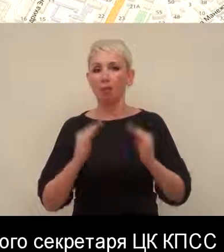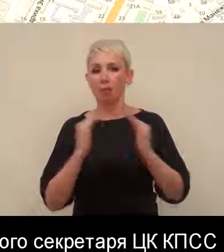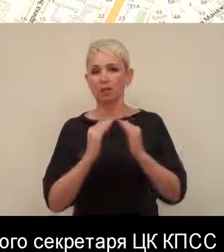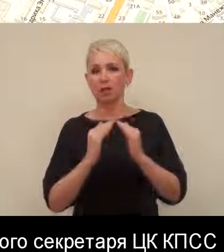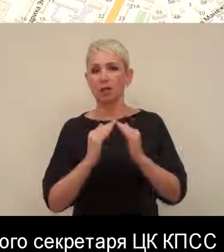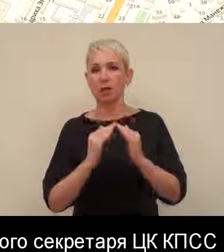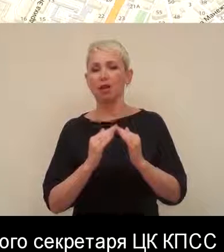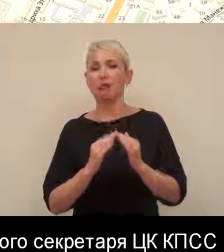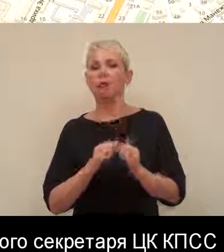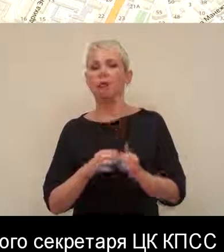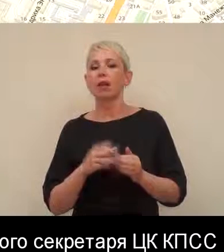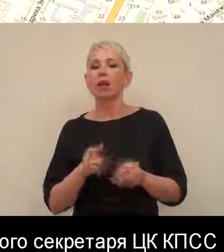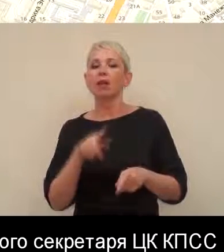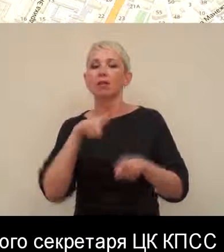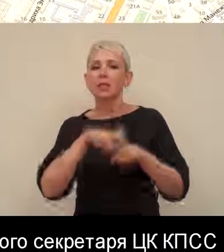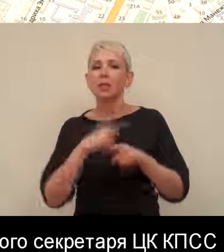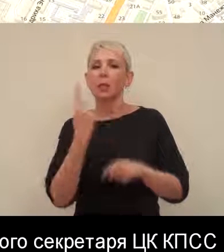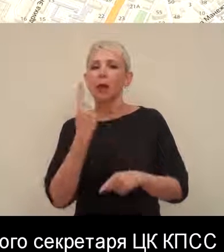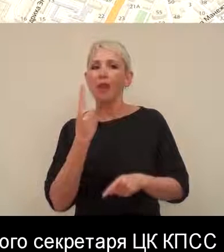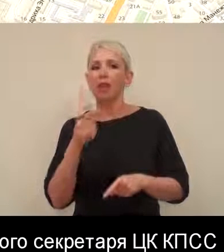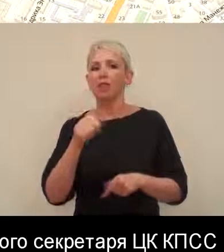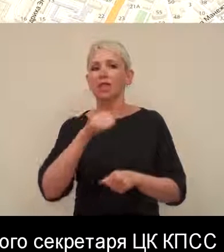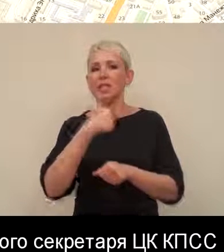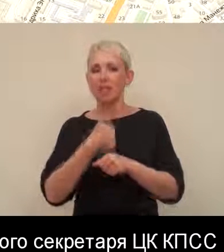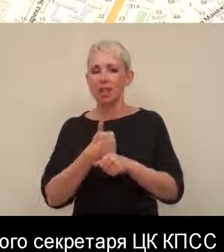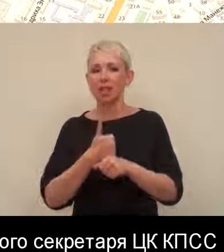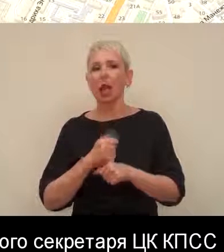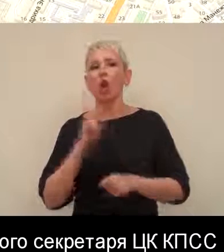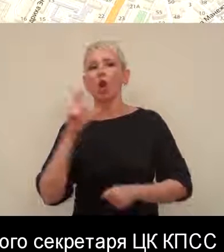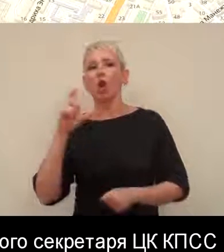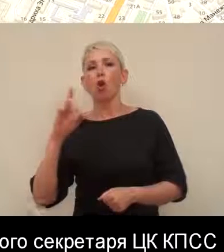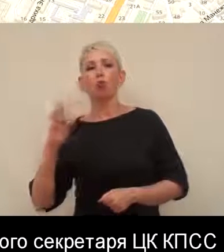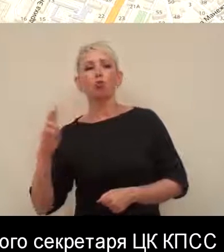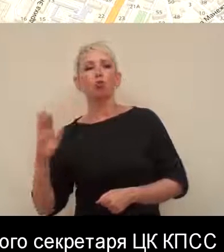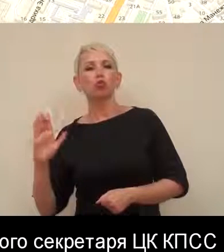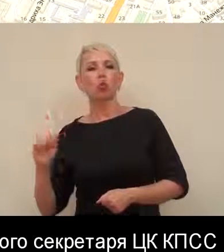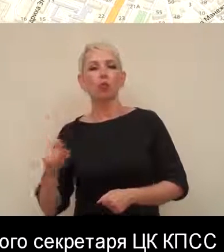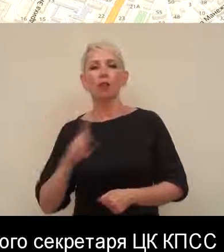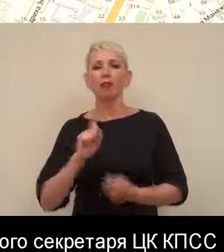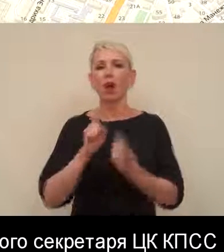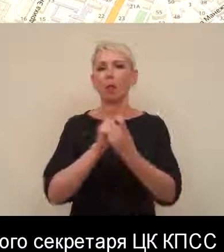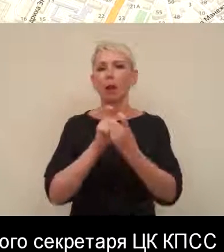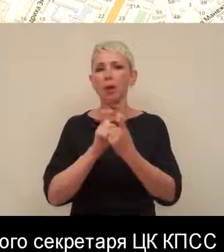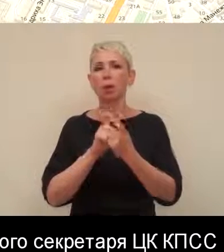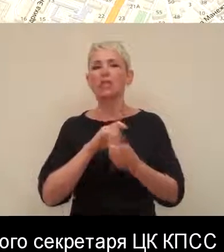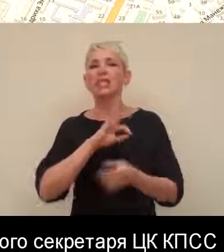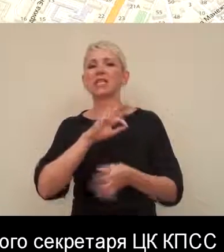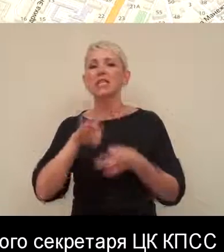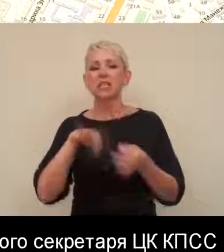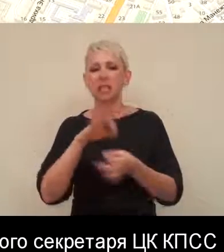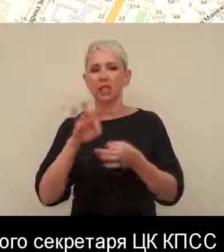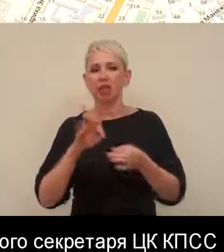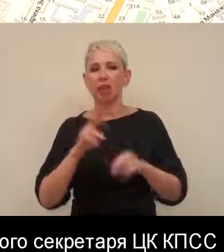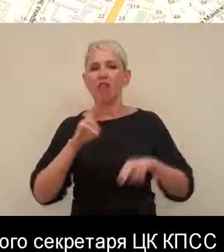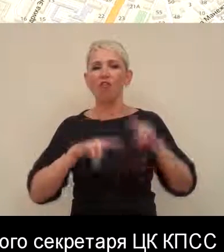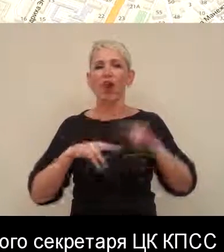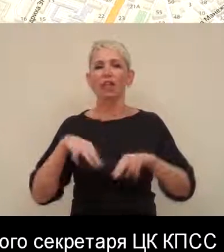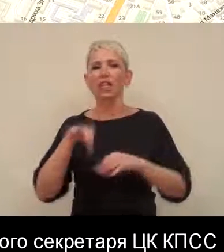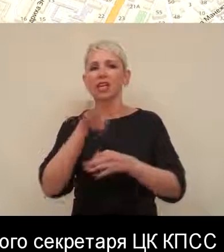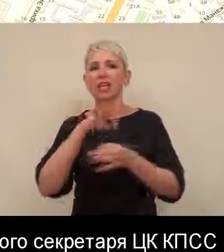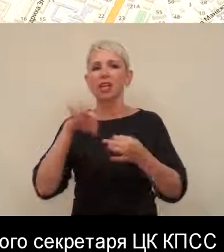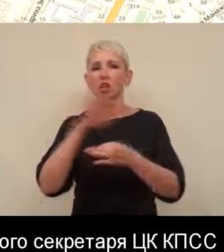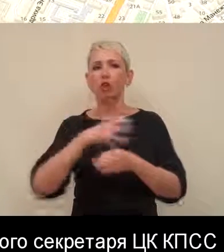это здание подтолкнуло первого секретаря ЦК КПСС Никиту Хрущева на борьбу с